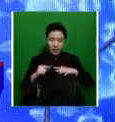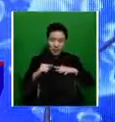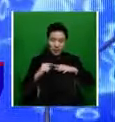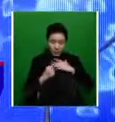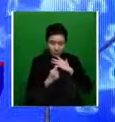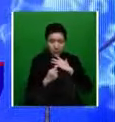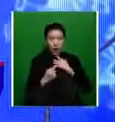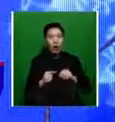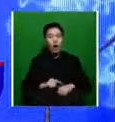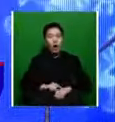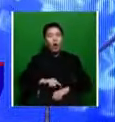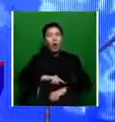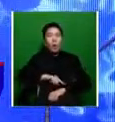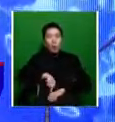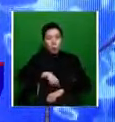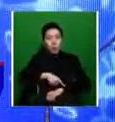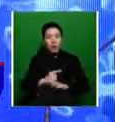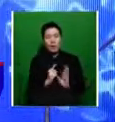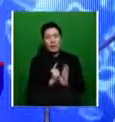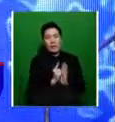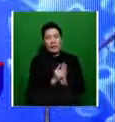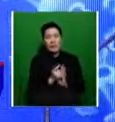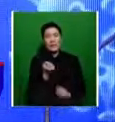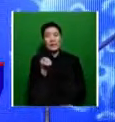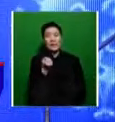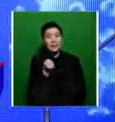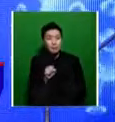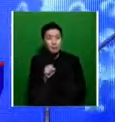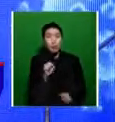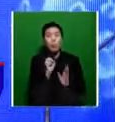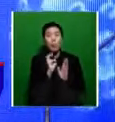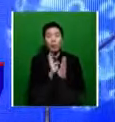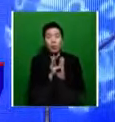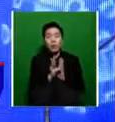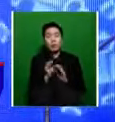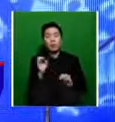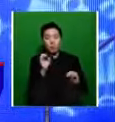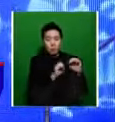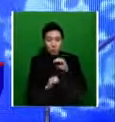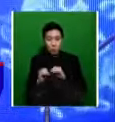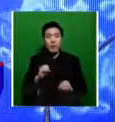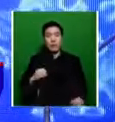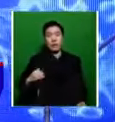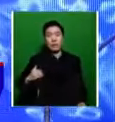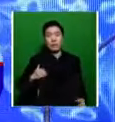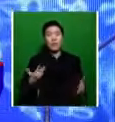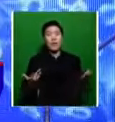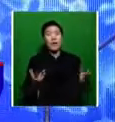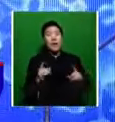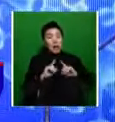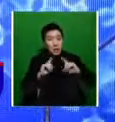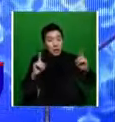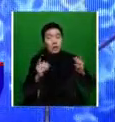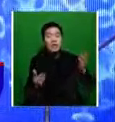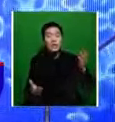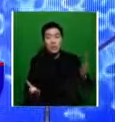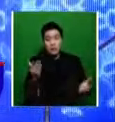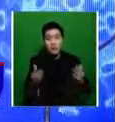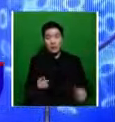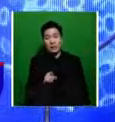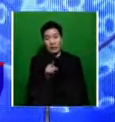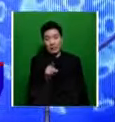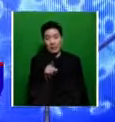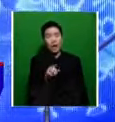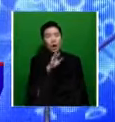ลาพอสมควรอย่างน้อยสัก10วินาทีท่านก็จะปลอดภัยจากโรคนี้ได้นะครับหรือถ้าในกรณีว่าท่าน